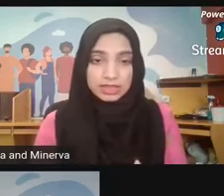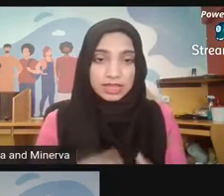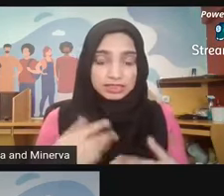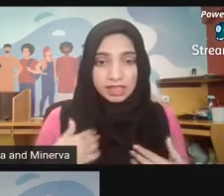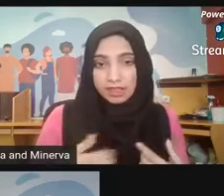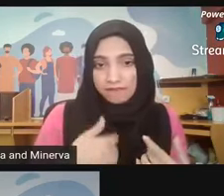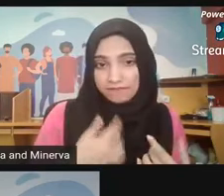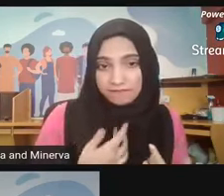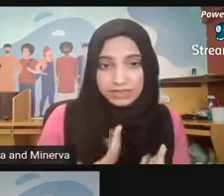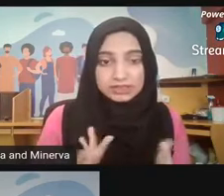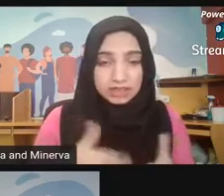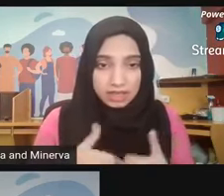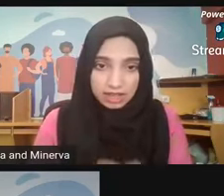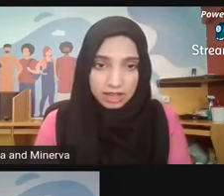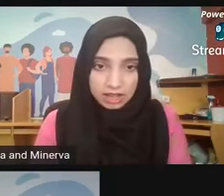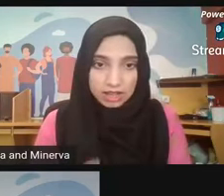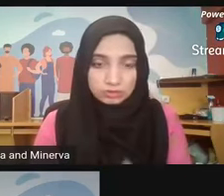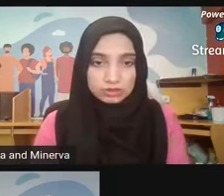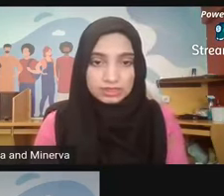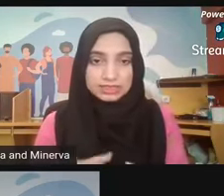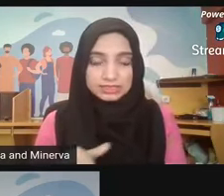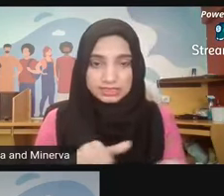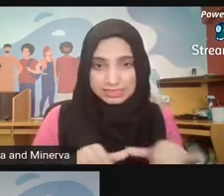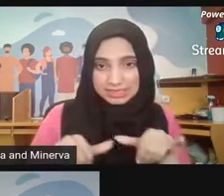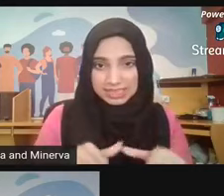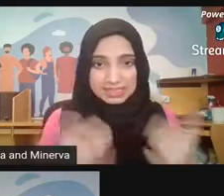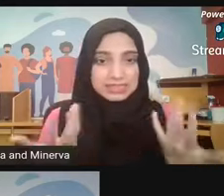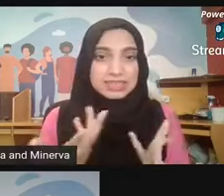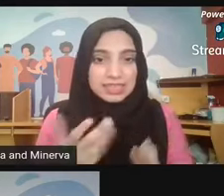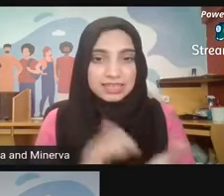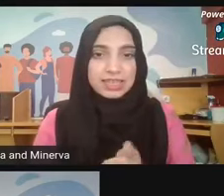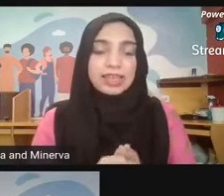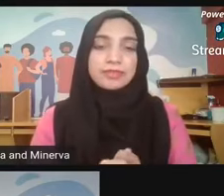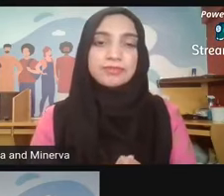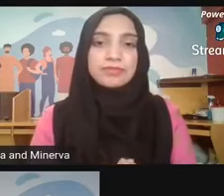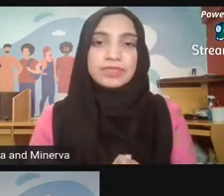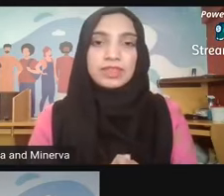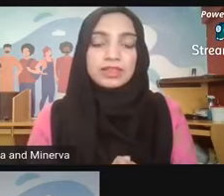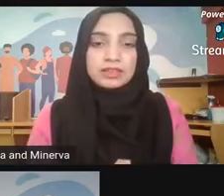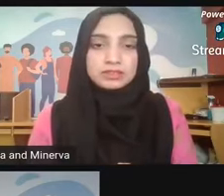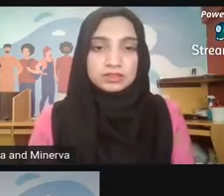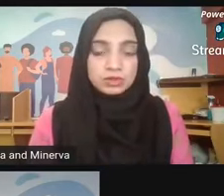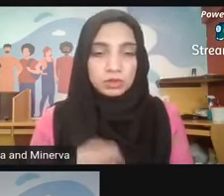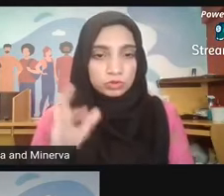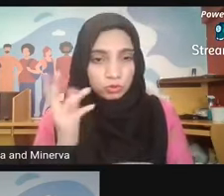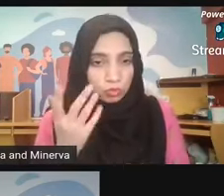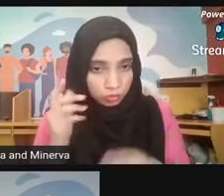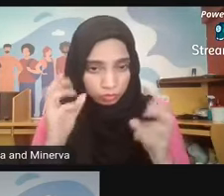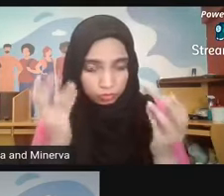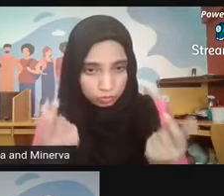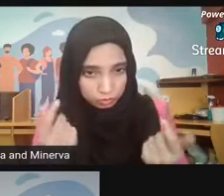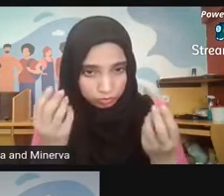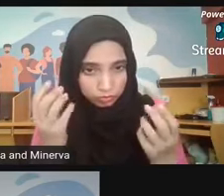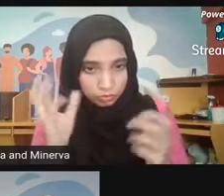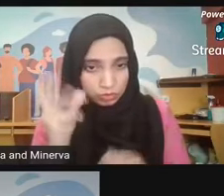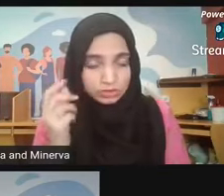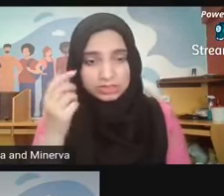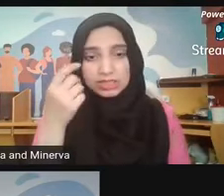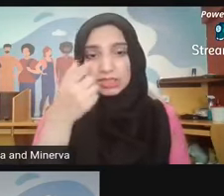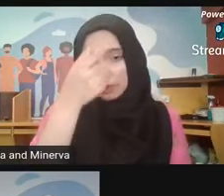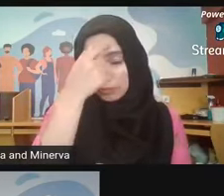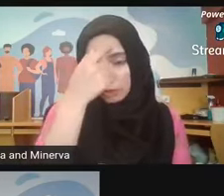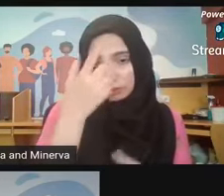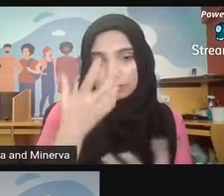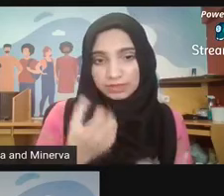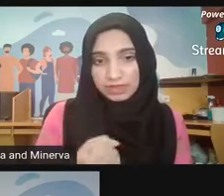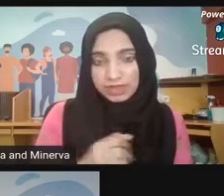योर ब्रेस्ट, एंड व्हेन यू आर गोइंग टू स्टार्ट योर ब्रेस्ट एग्जामिनेशन देयर आर फ्यू थिंग्स आल्सो दैट यू नीड टू नो. हाउ डू वी एग्जामिन